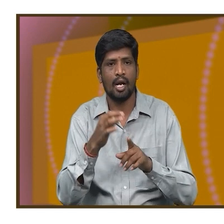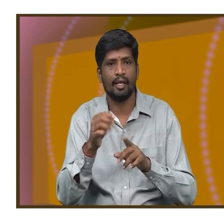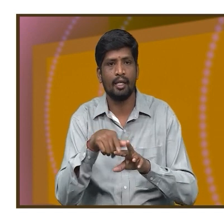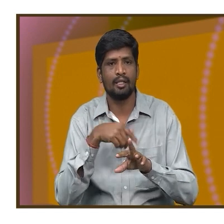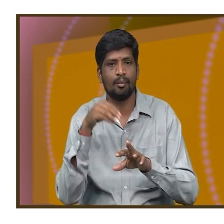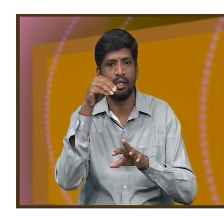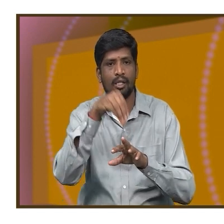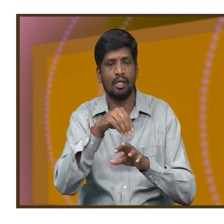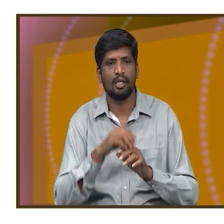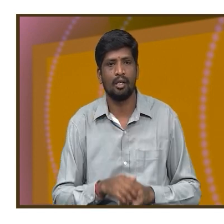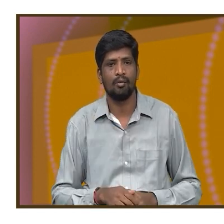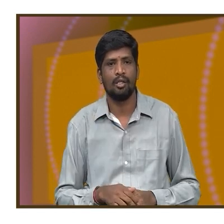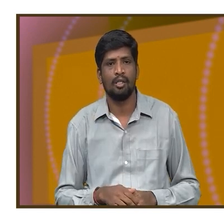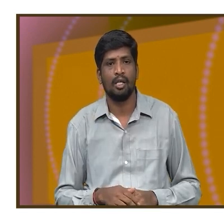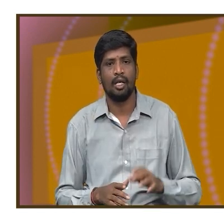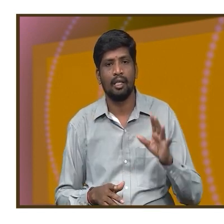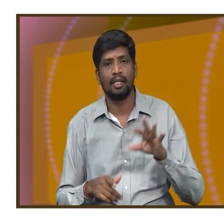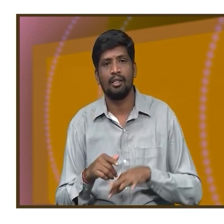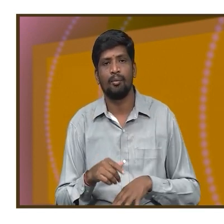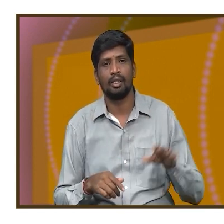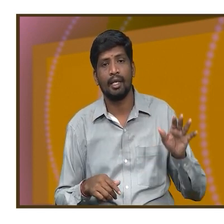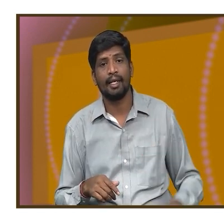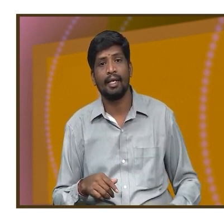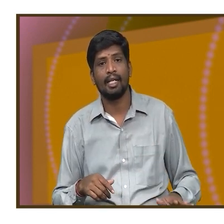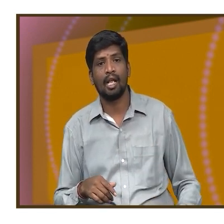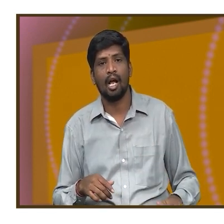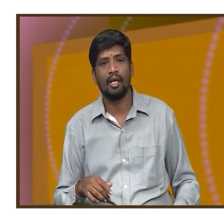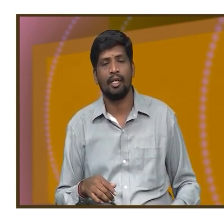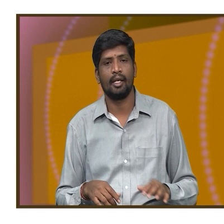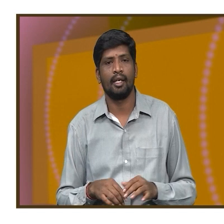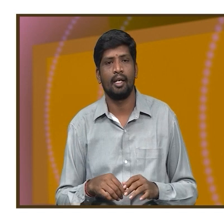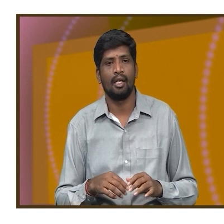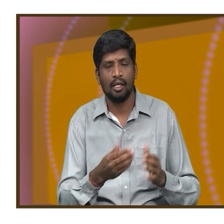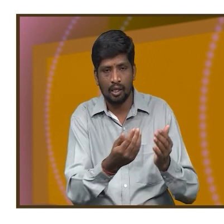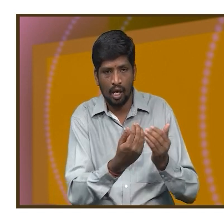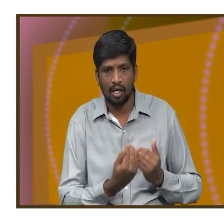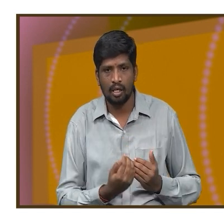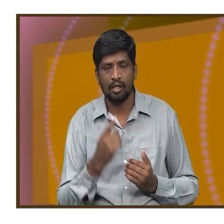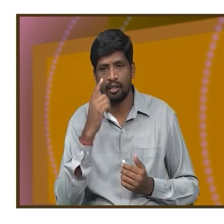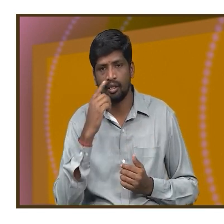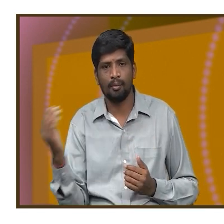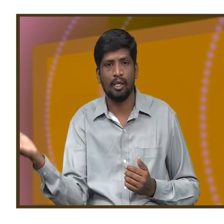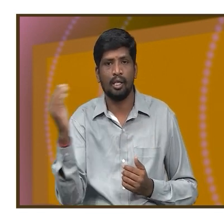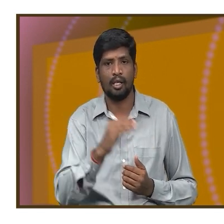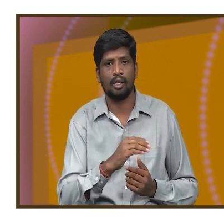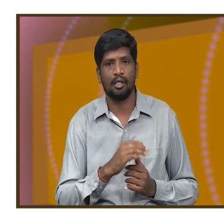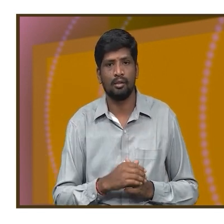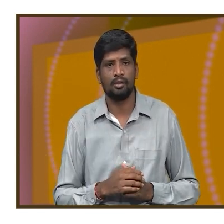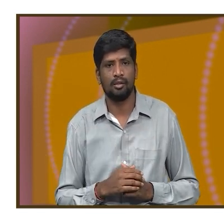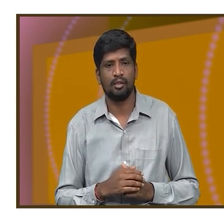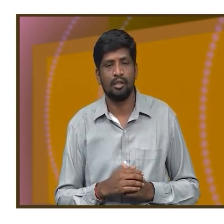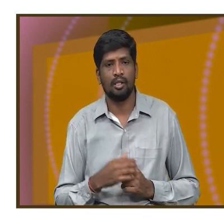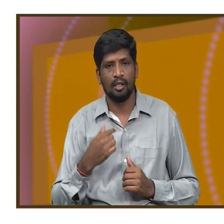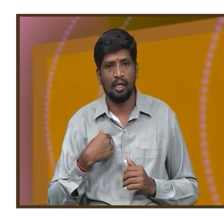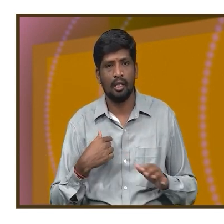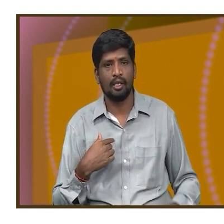காலணியை உங்களிடம் கொடுத்து விட்டேனே, அதை தைத்து விட்டீர்களா என்று, அதை தாருங்கள் என்று சொல்லி அந்த சிறுமி கேட்கிறாள். தனது இடது